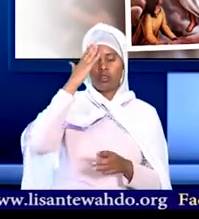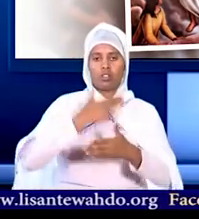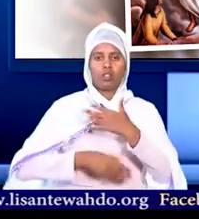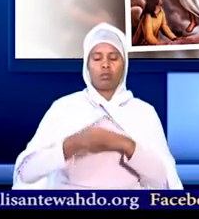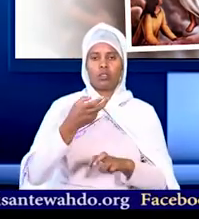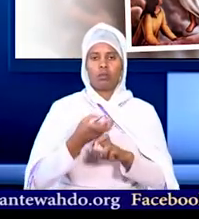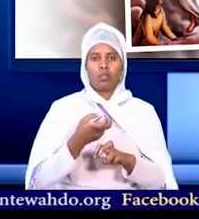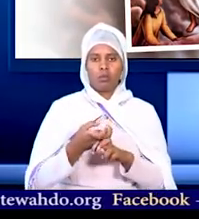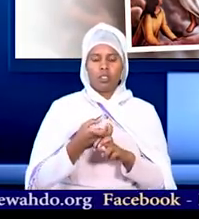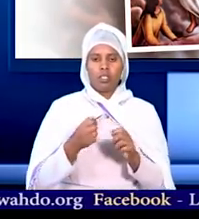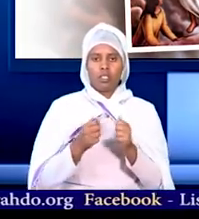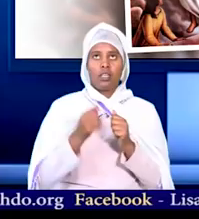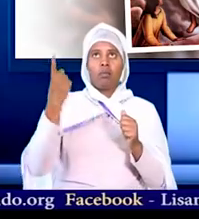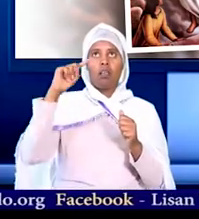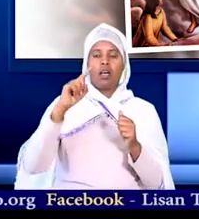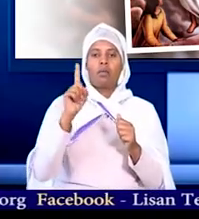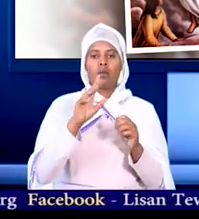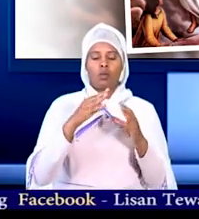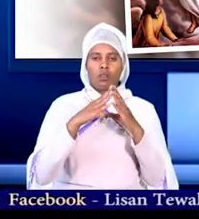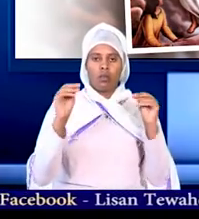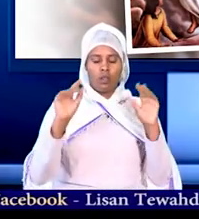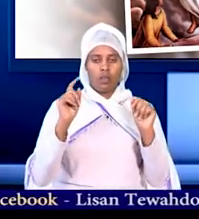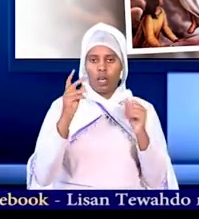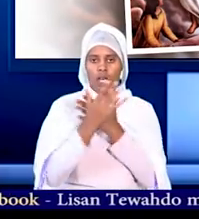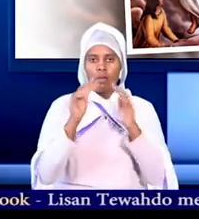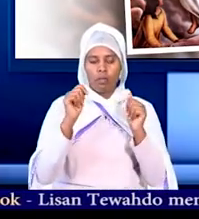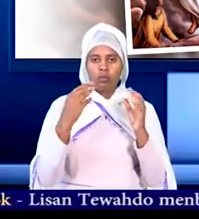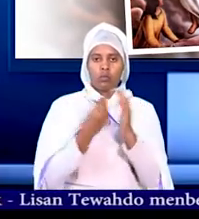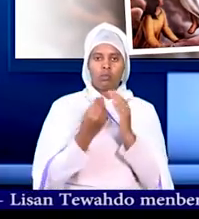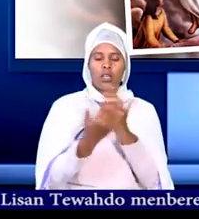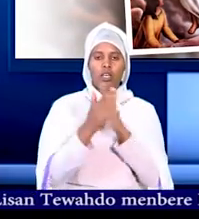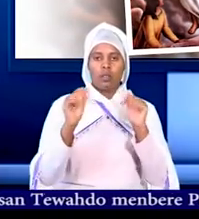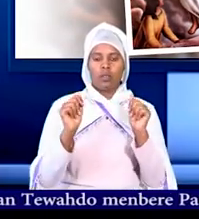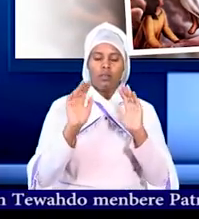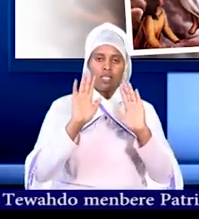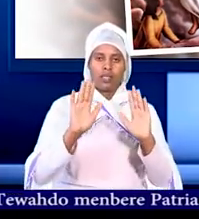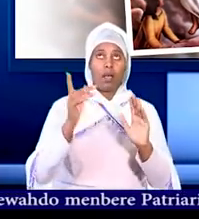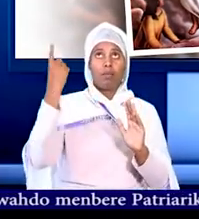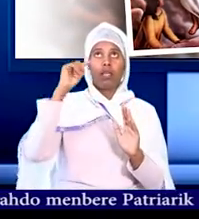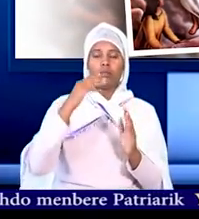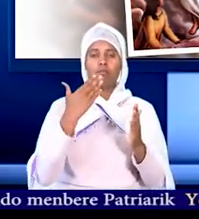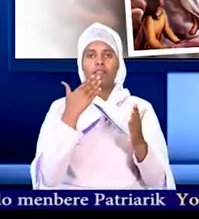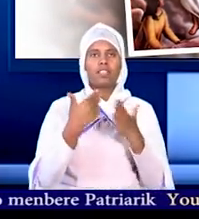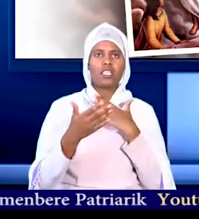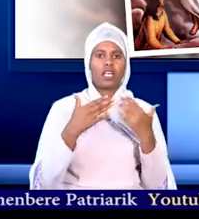ተማራሚሮም ኣምላኾም ክፈልጡ ንሱ ተሰዊርዎም ነበረ እሞ ስጋ ፈጣሪና ንፈልጥ